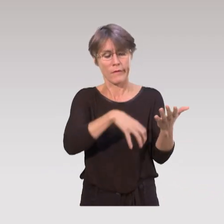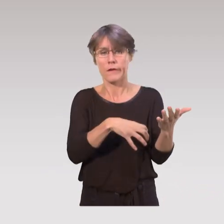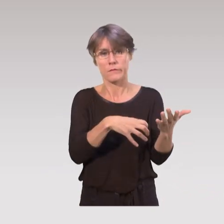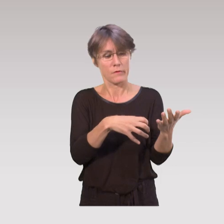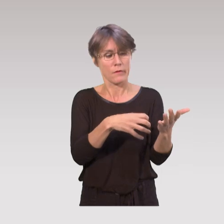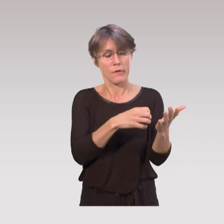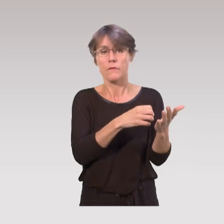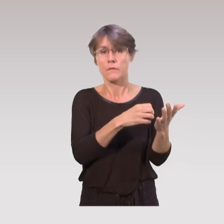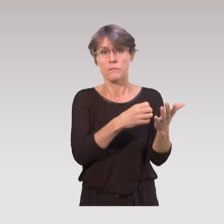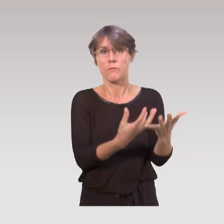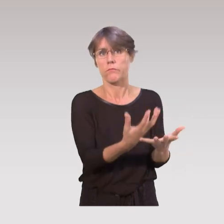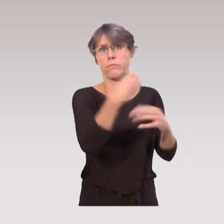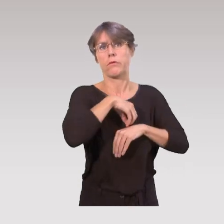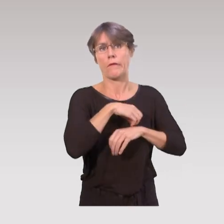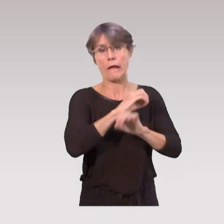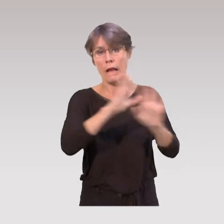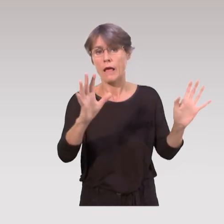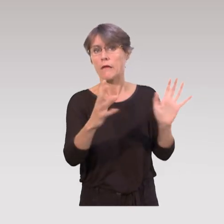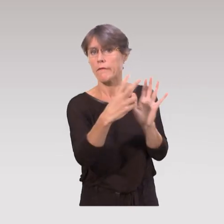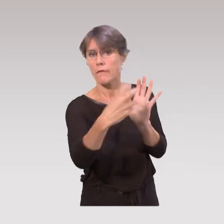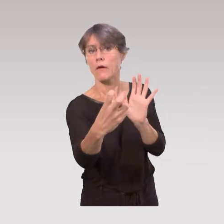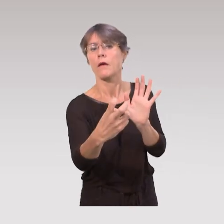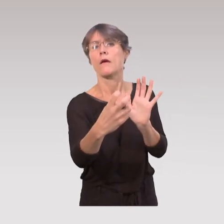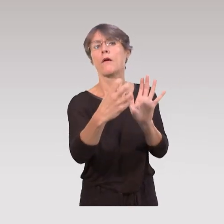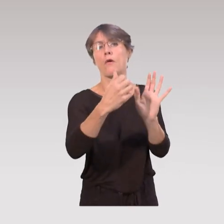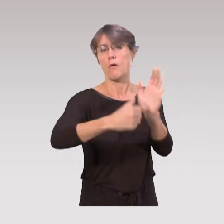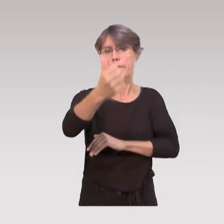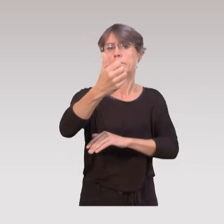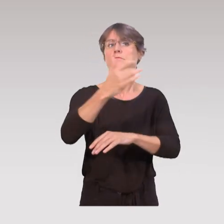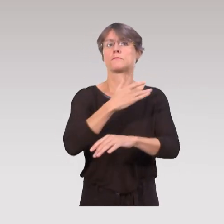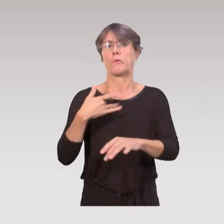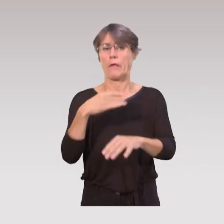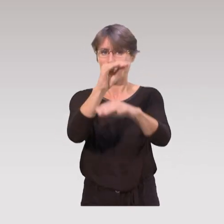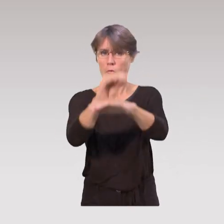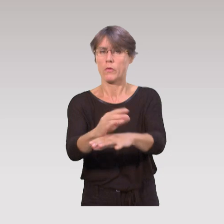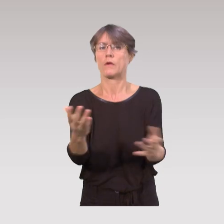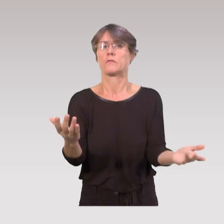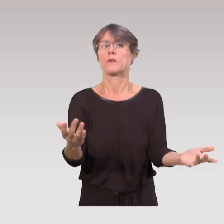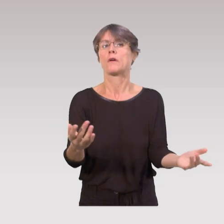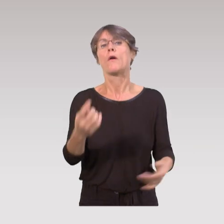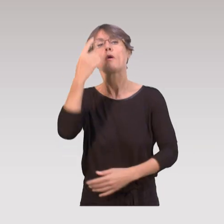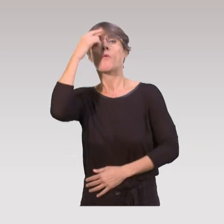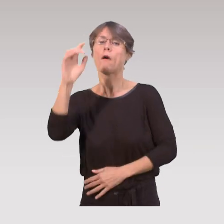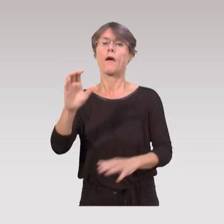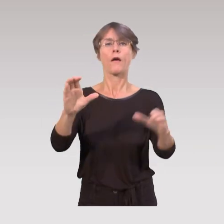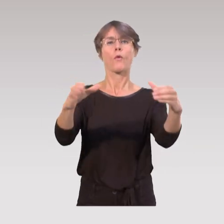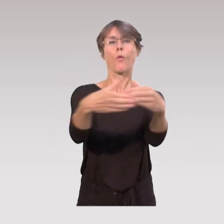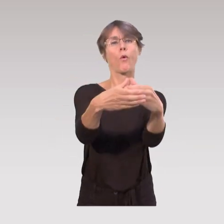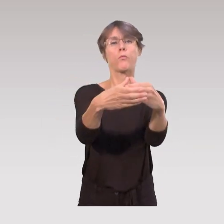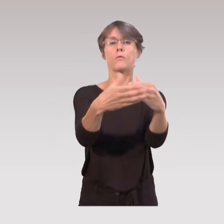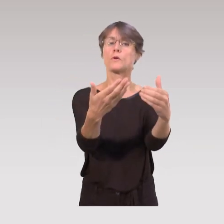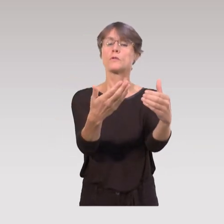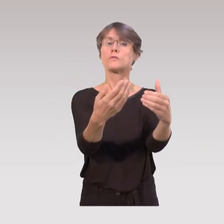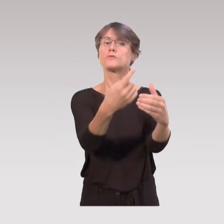de littératie pour qu'ils soient capables ensuite de prendre soin de leur santé. Il ne faut pas prendre pour acquis que ce